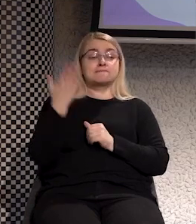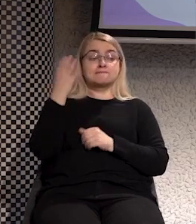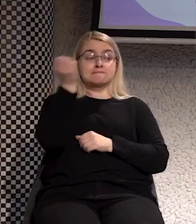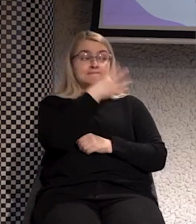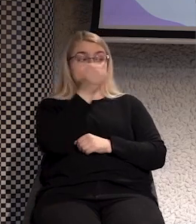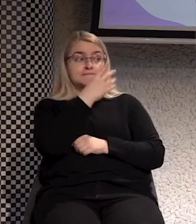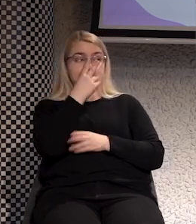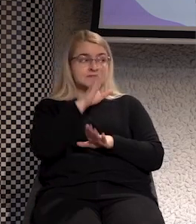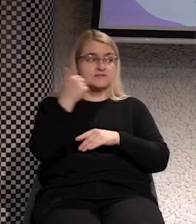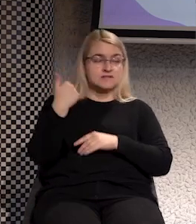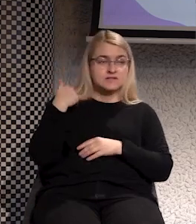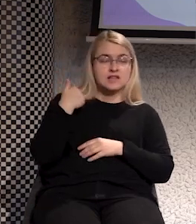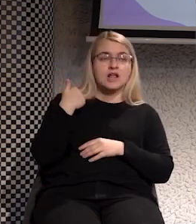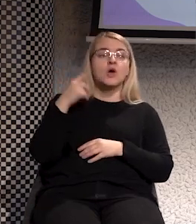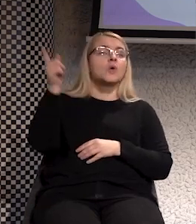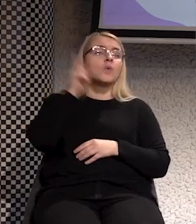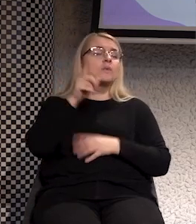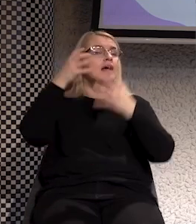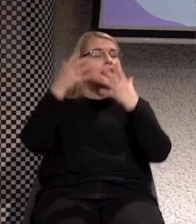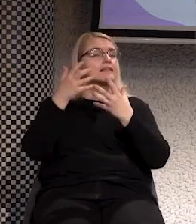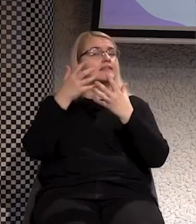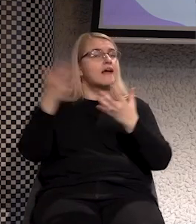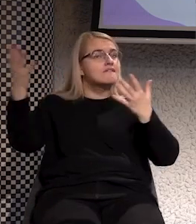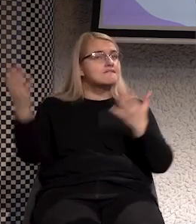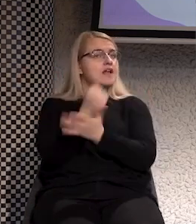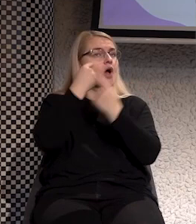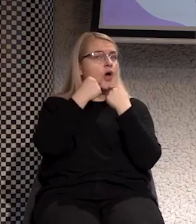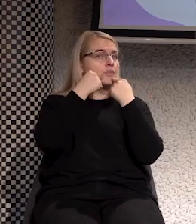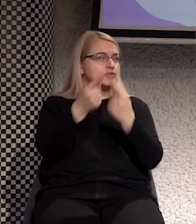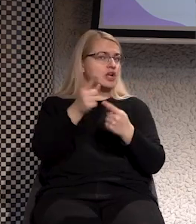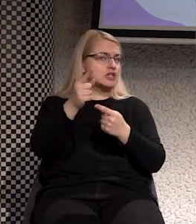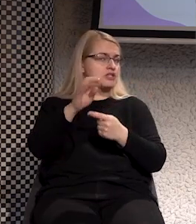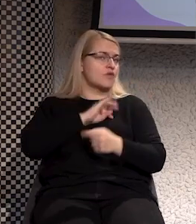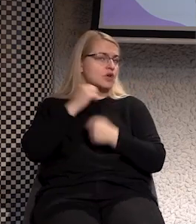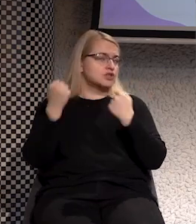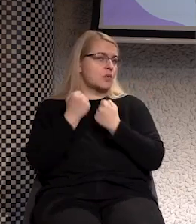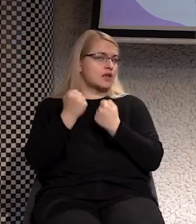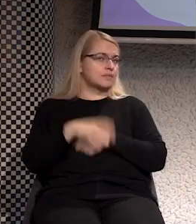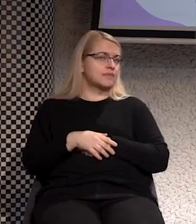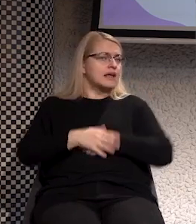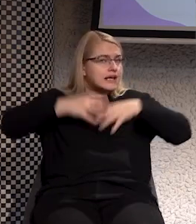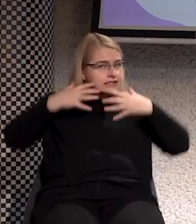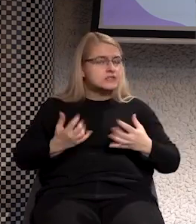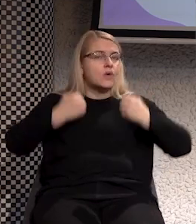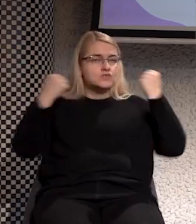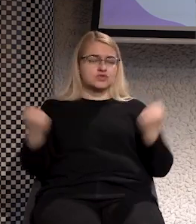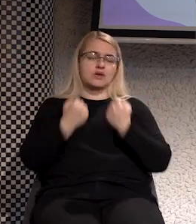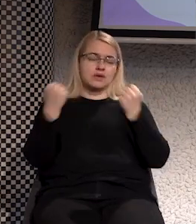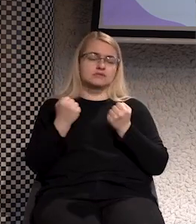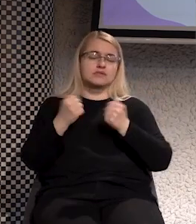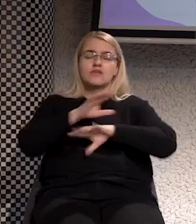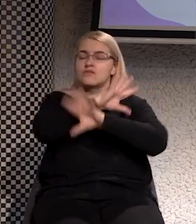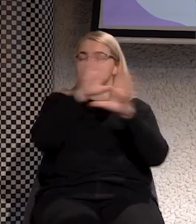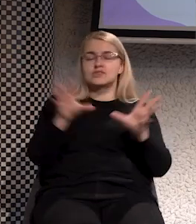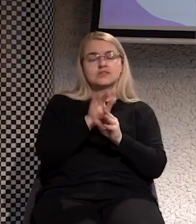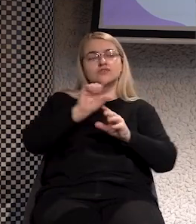takiej chętnym braniu odpowiedzialności, o takim potrzebie działania, że to są wszystko wspaniałe rzeczy, na których warto